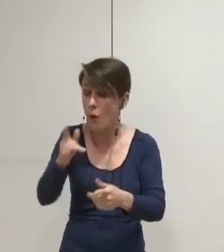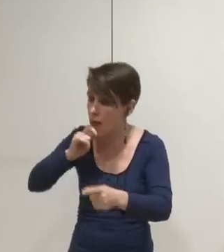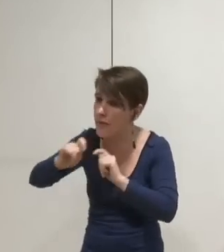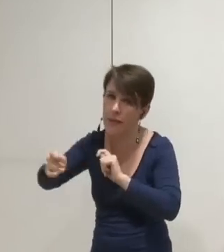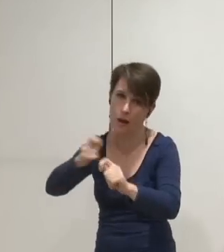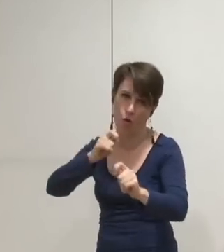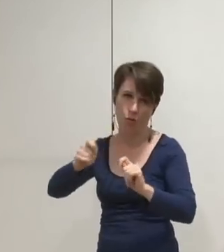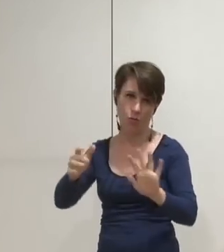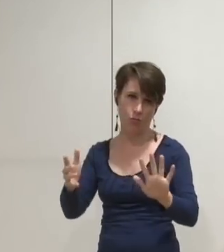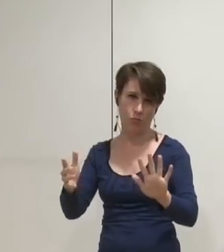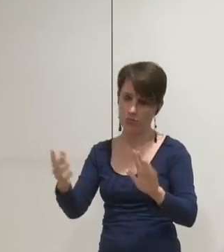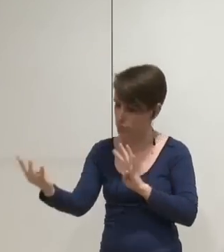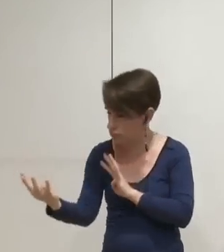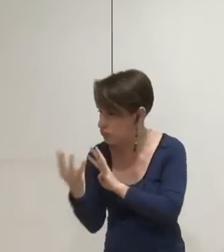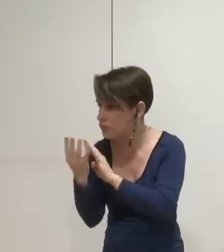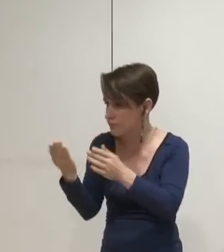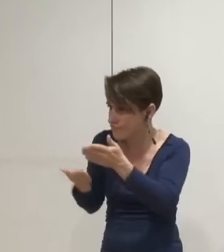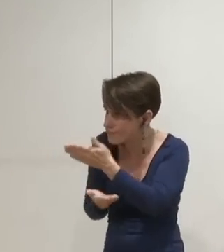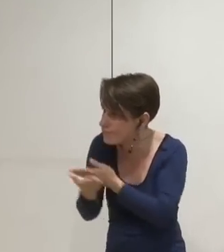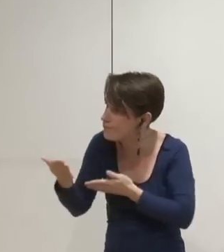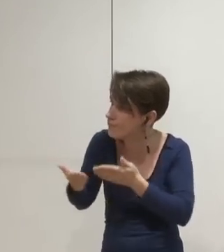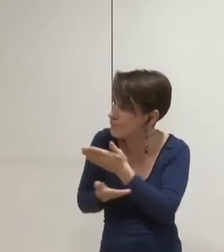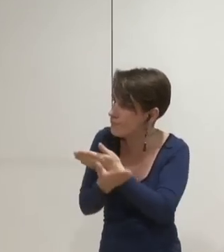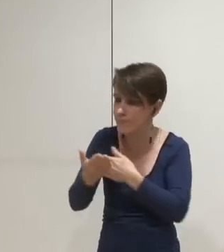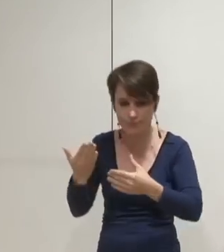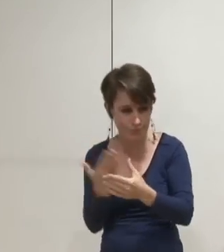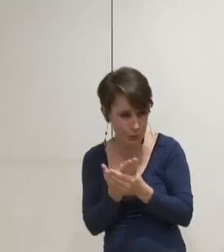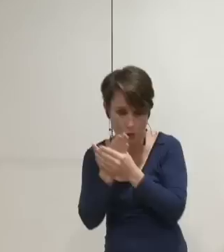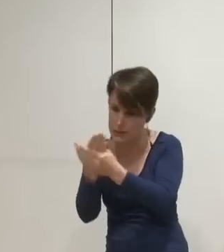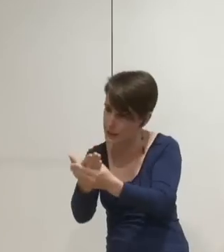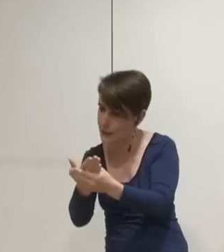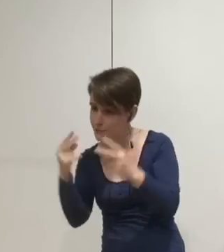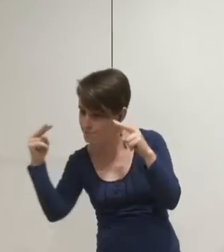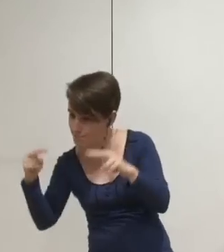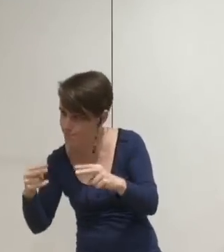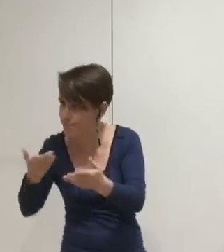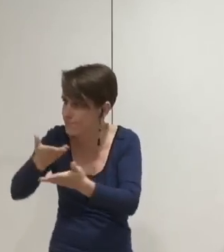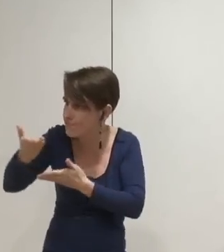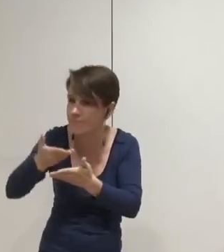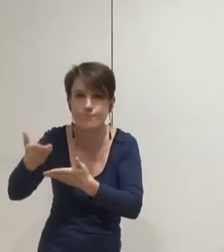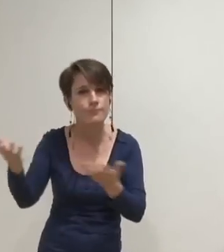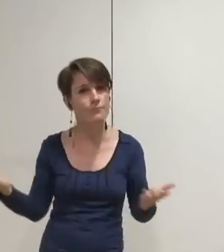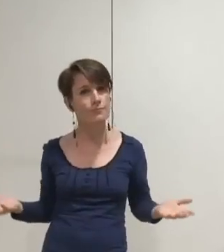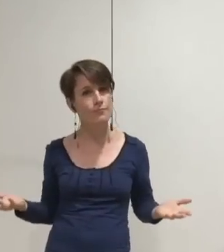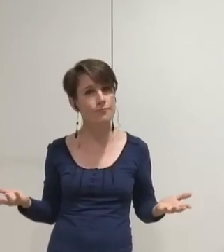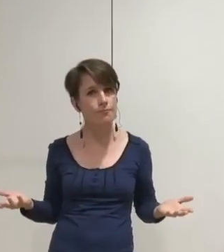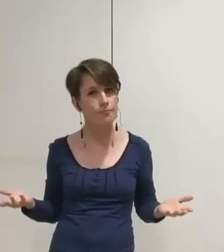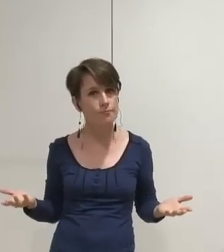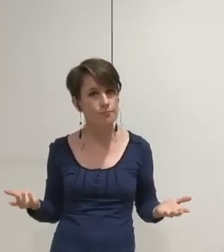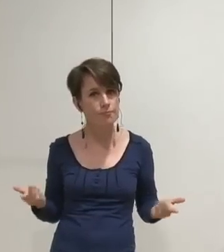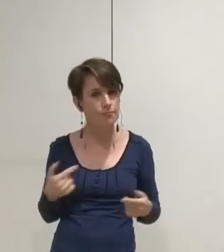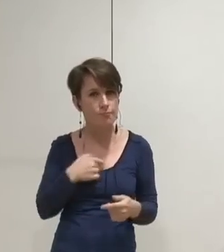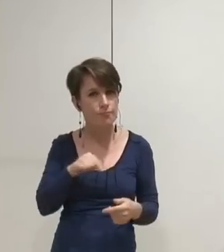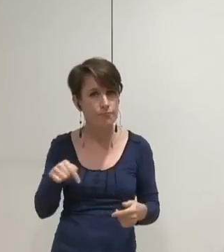celle de la réouverture du dossier et de la discussion avec l'ensemble des acteurs pourquoi le cacher